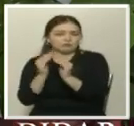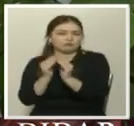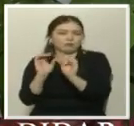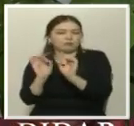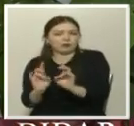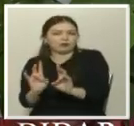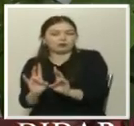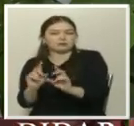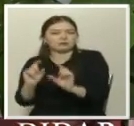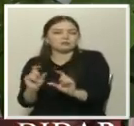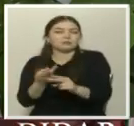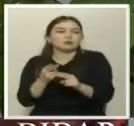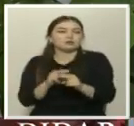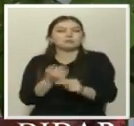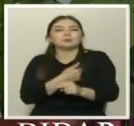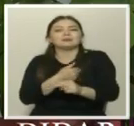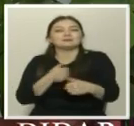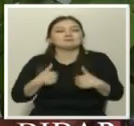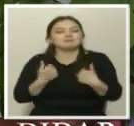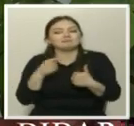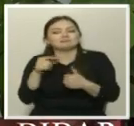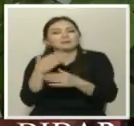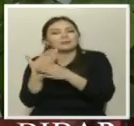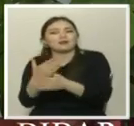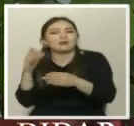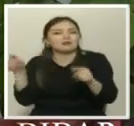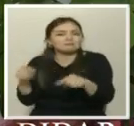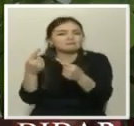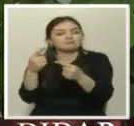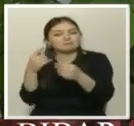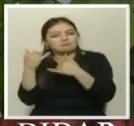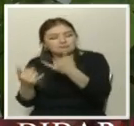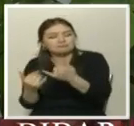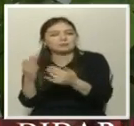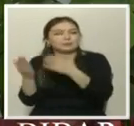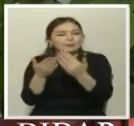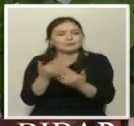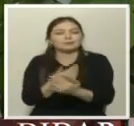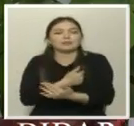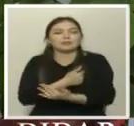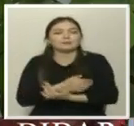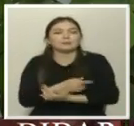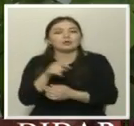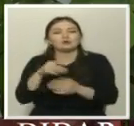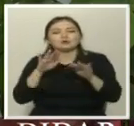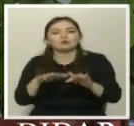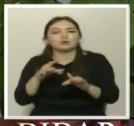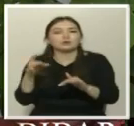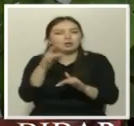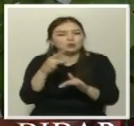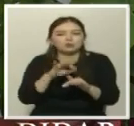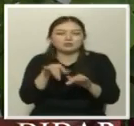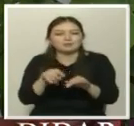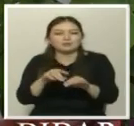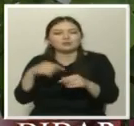мектеп ашу, ол жоң шатта қосылып, жаңа айтып атырмыз барлығында. Со инклюзивті мектеп тек қалада емес, райондарда, аудандарда болса екен